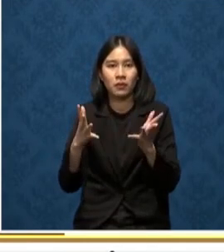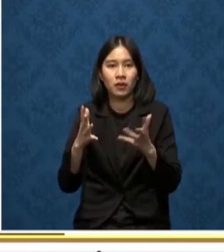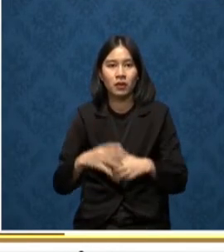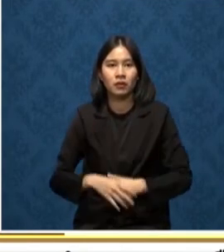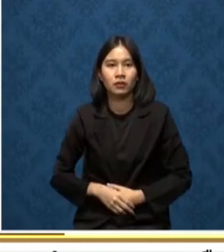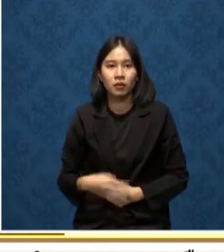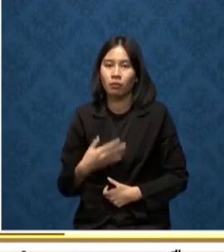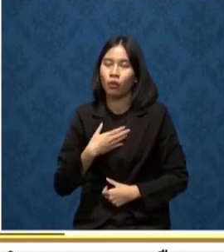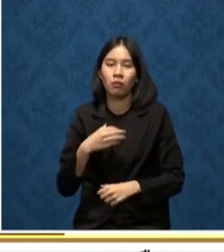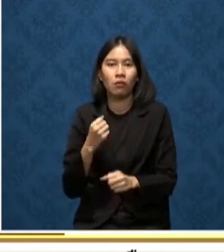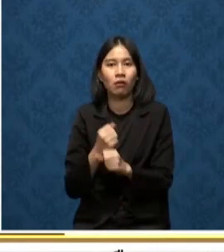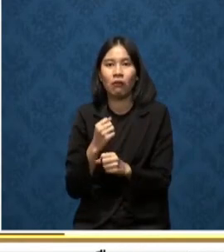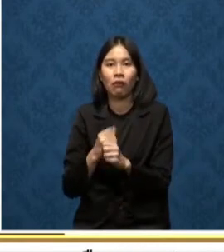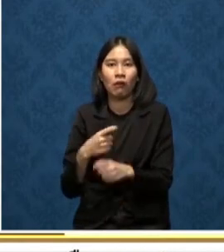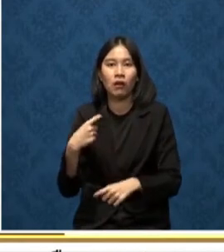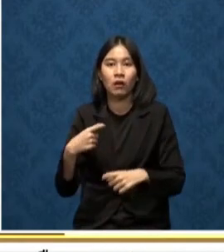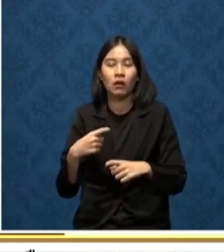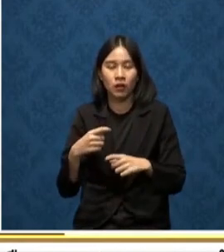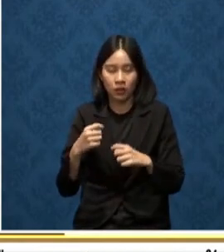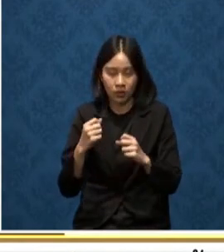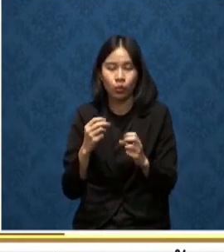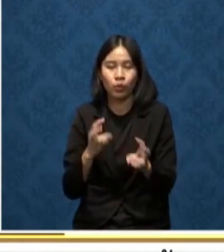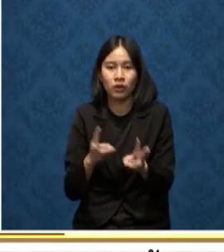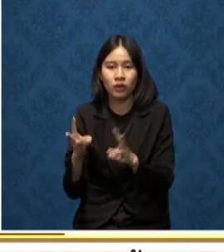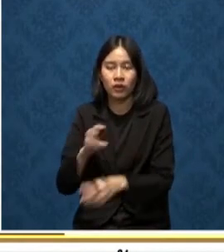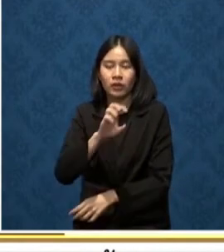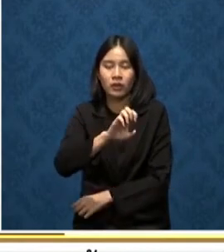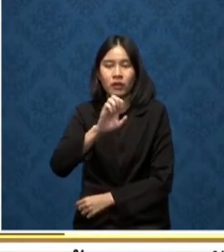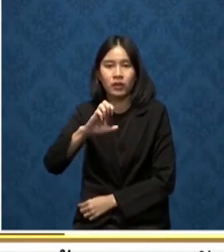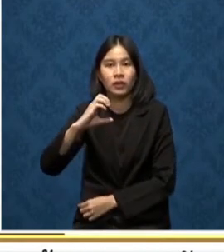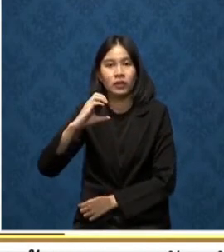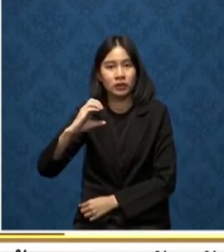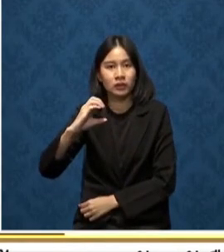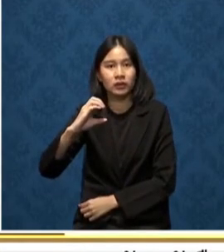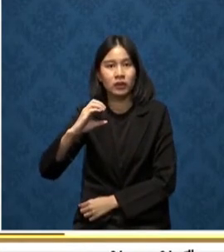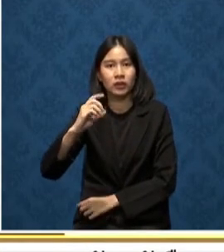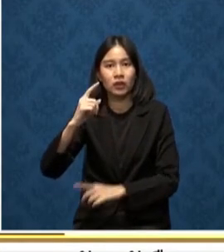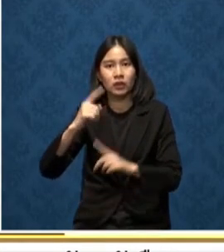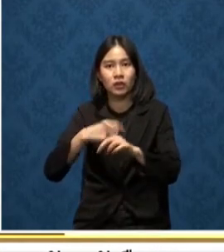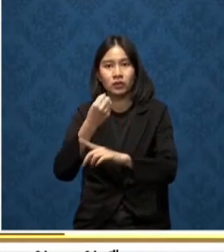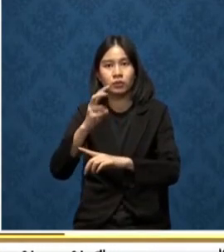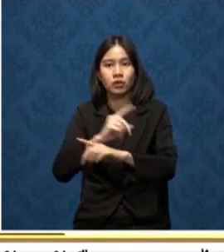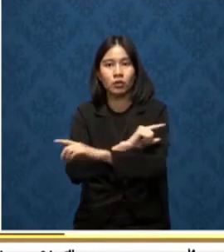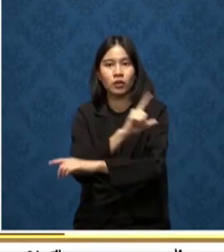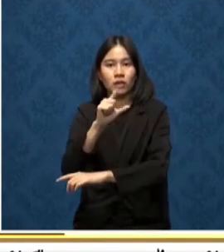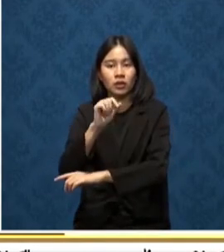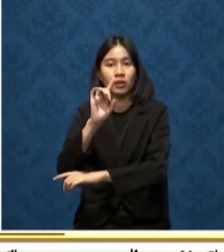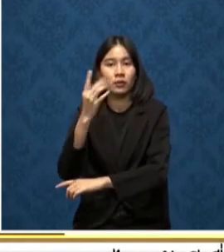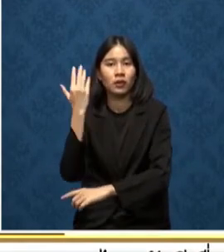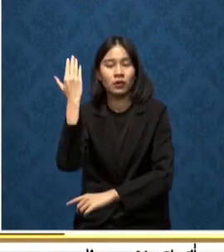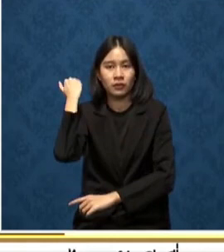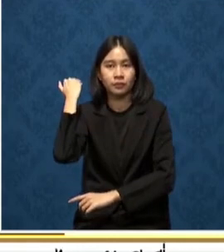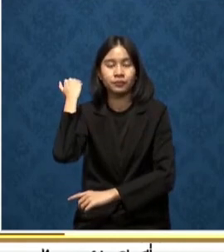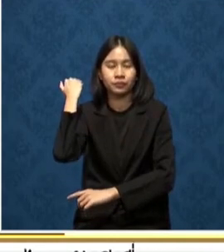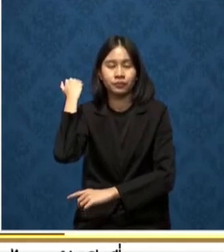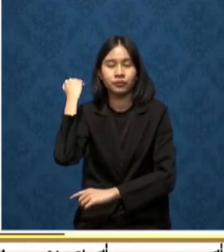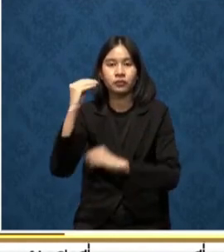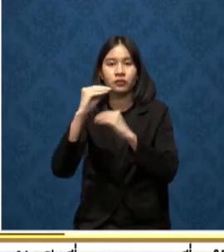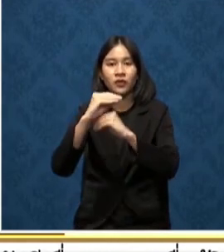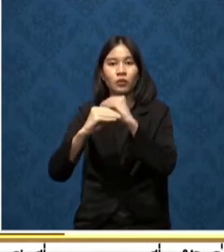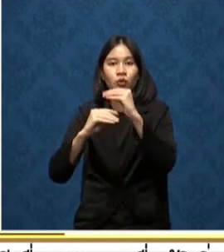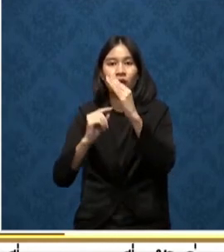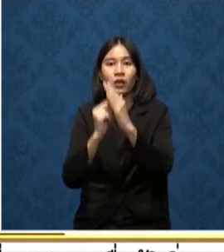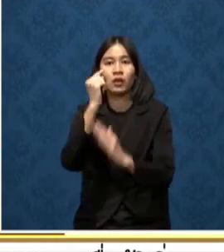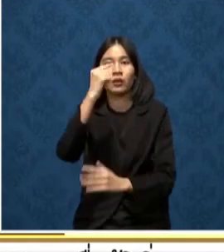ตันเลยครัท่เจือครับ